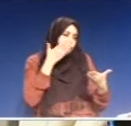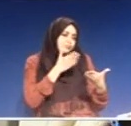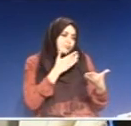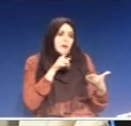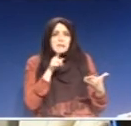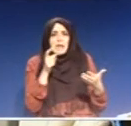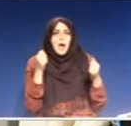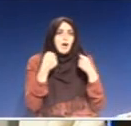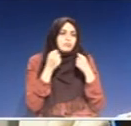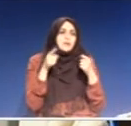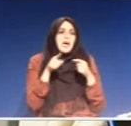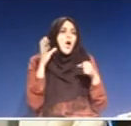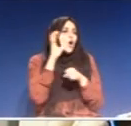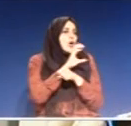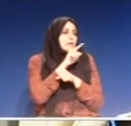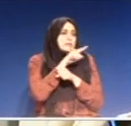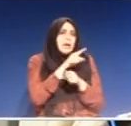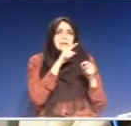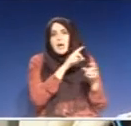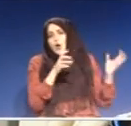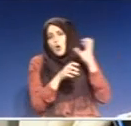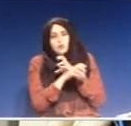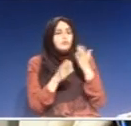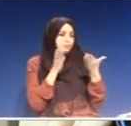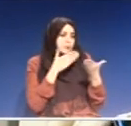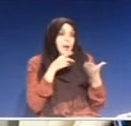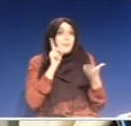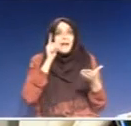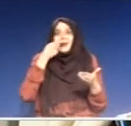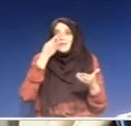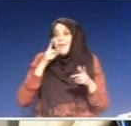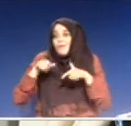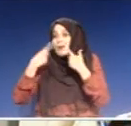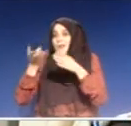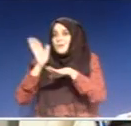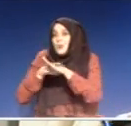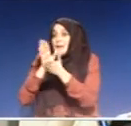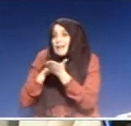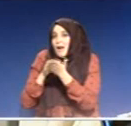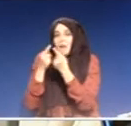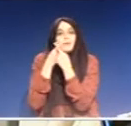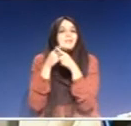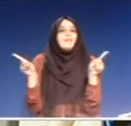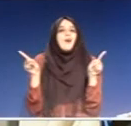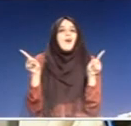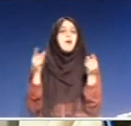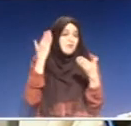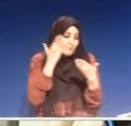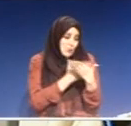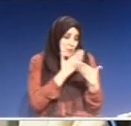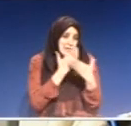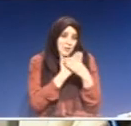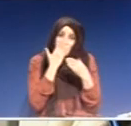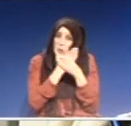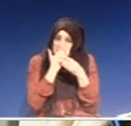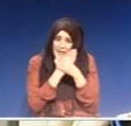بابي مي ليكسبير فوا لي شوز سور لو تيران سي ديفيرون سور لو تيران